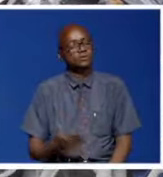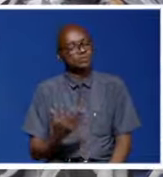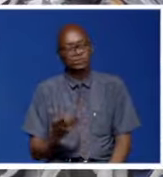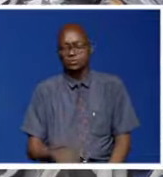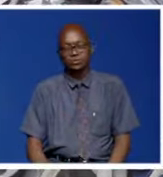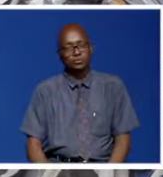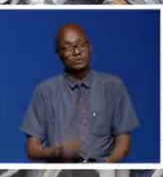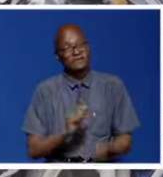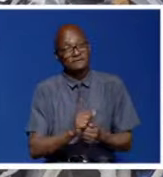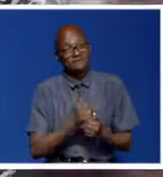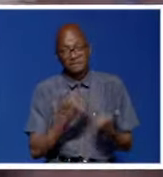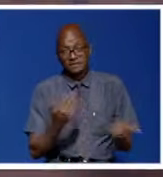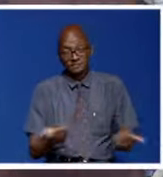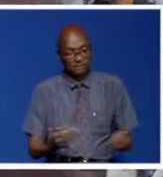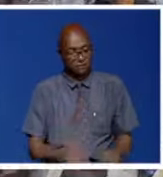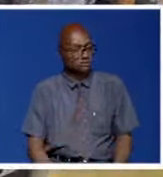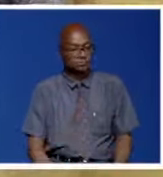sana.